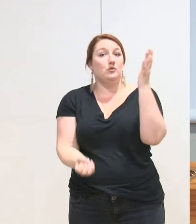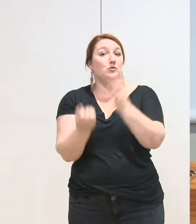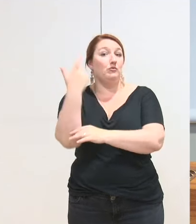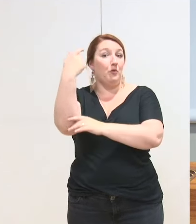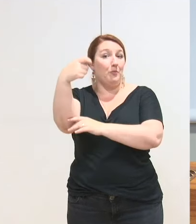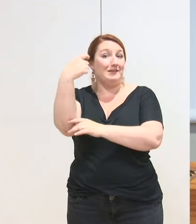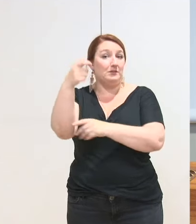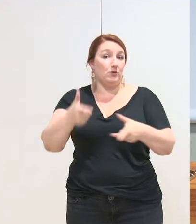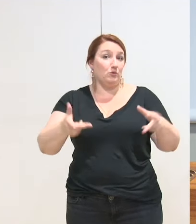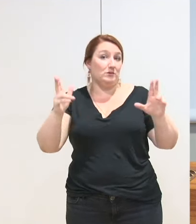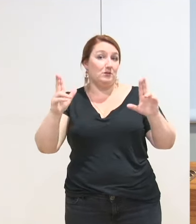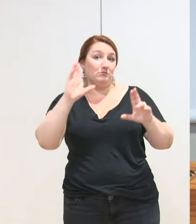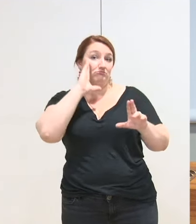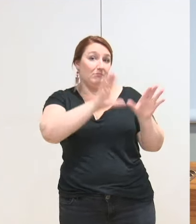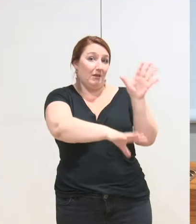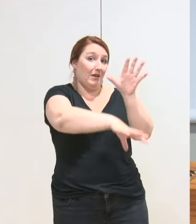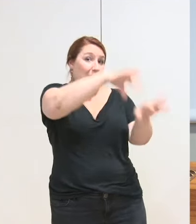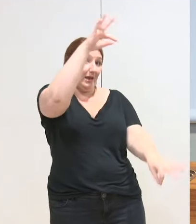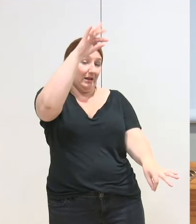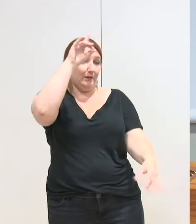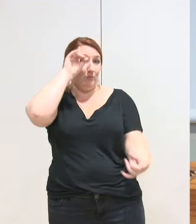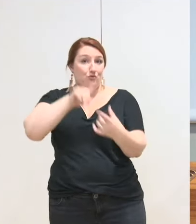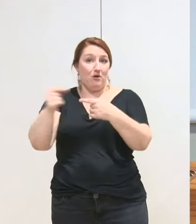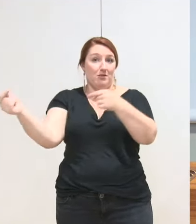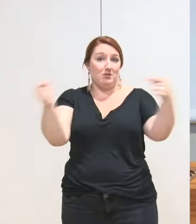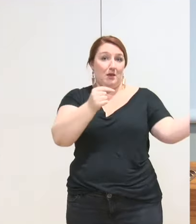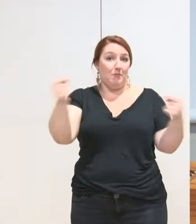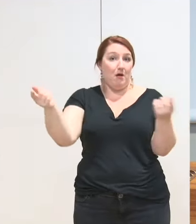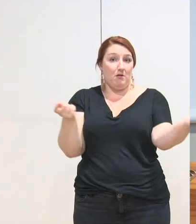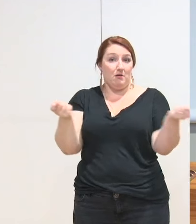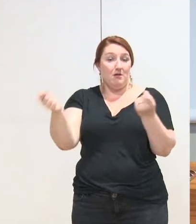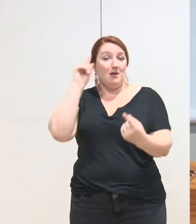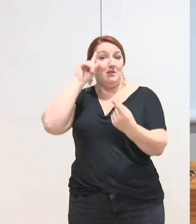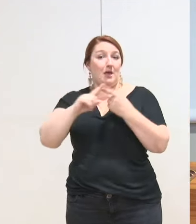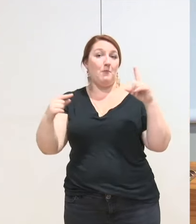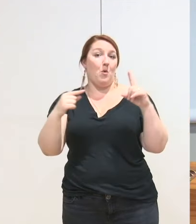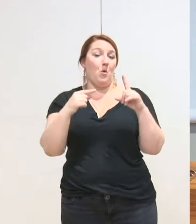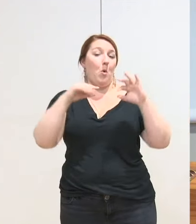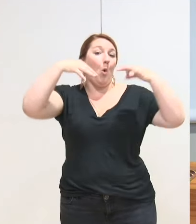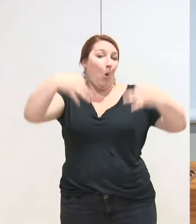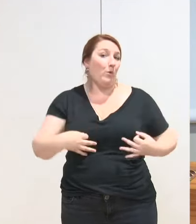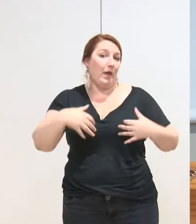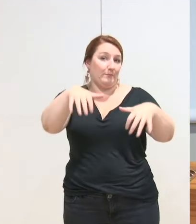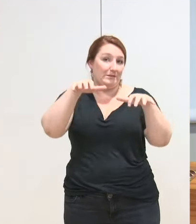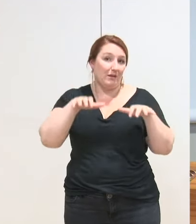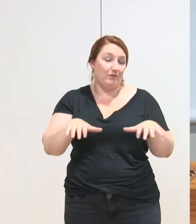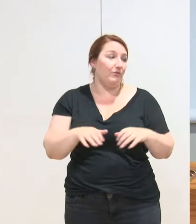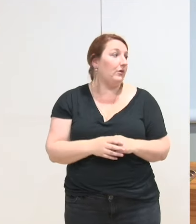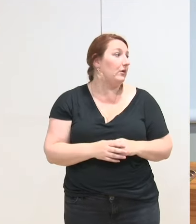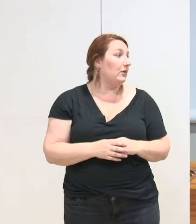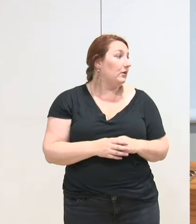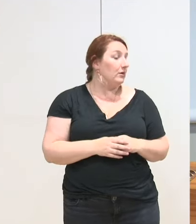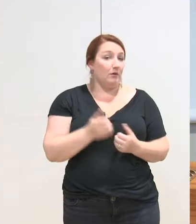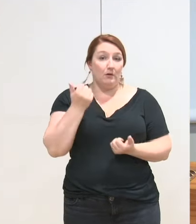séance qui euh présidera les débats liés au compte administratif et je vous propose de